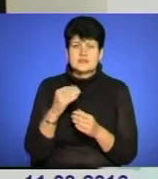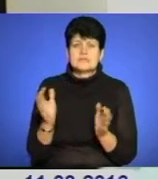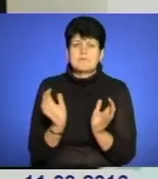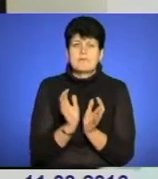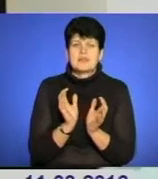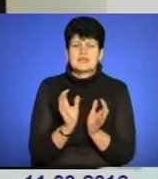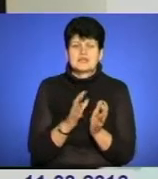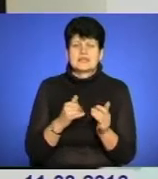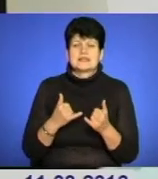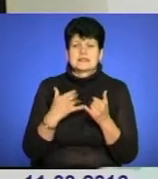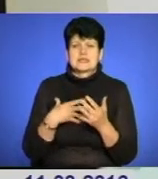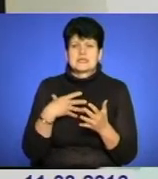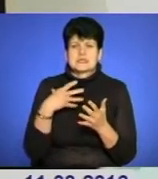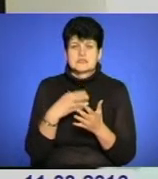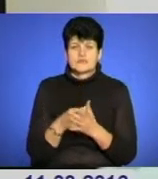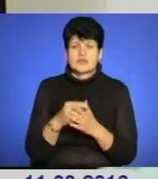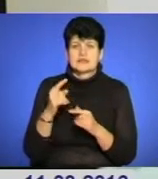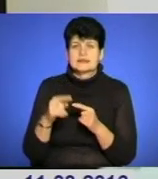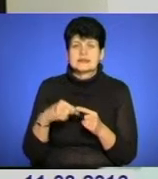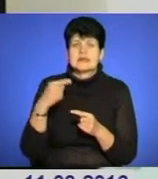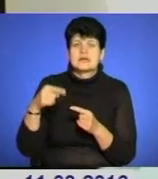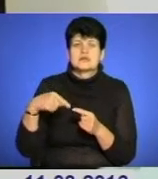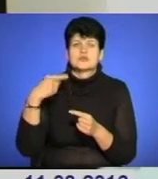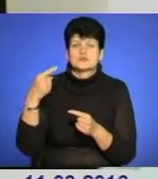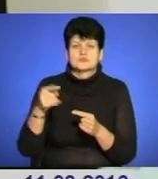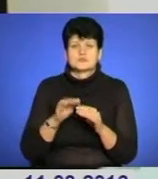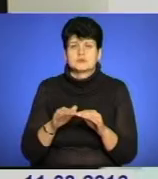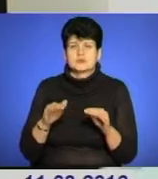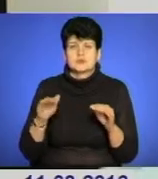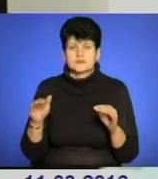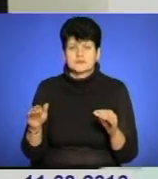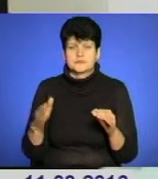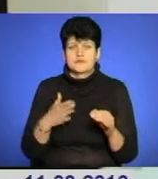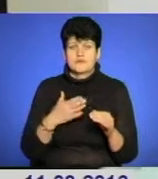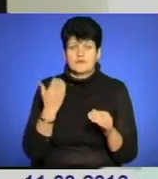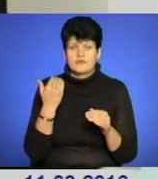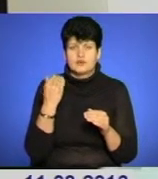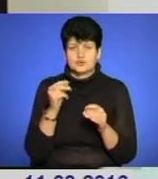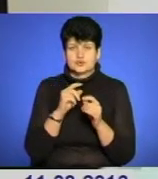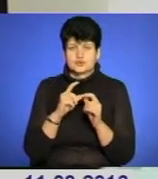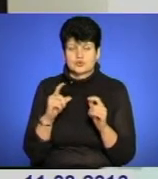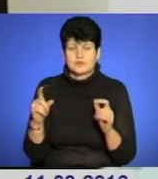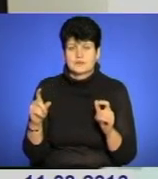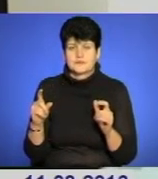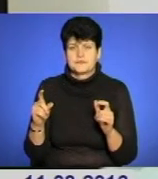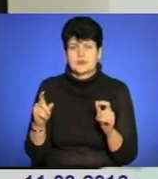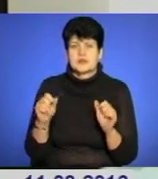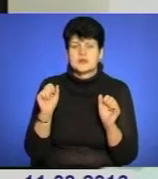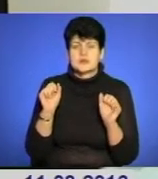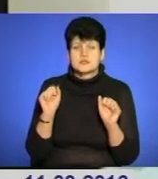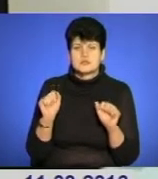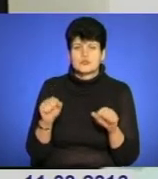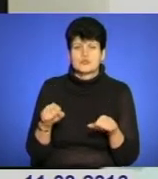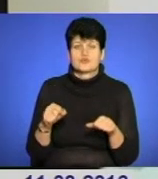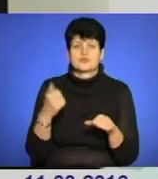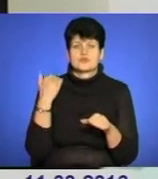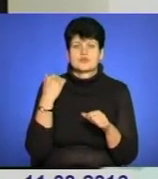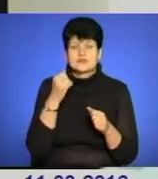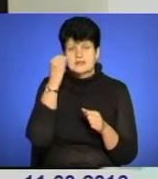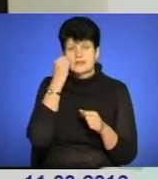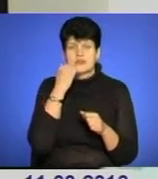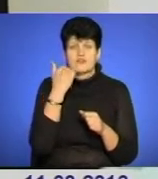і для своїх наступних учнів вашої школи, які можуть завдяки вашій праці,